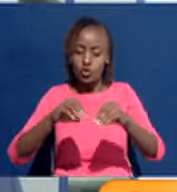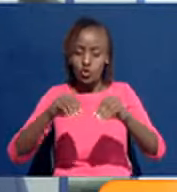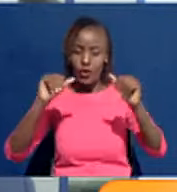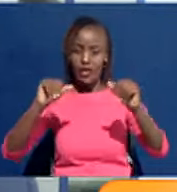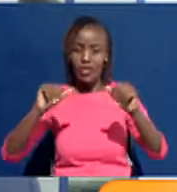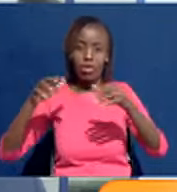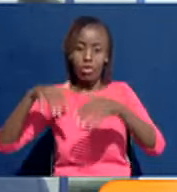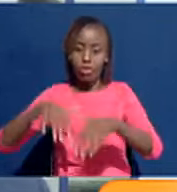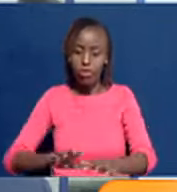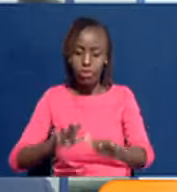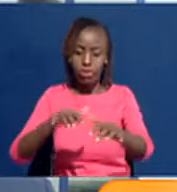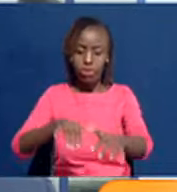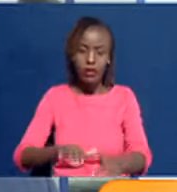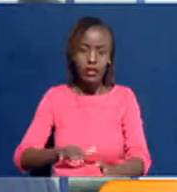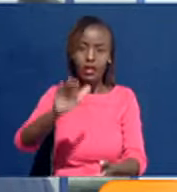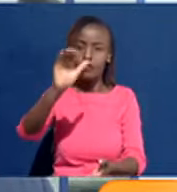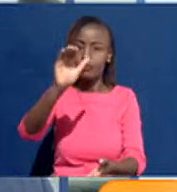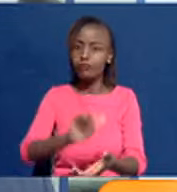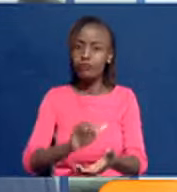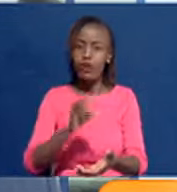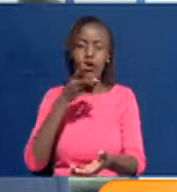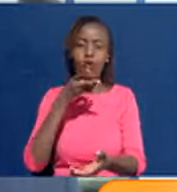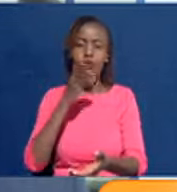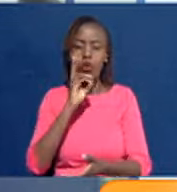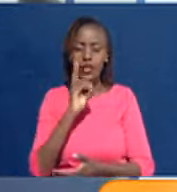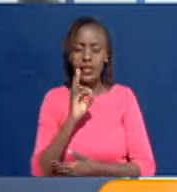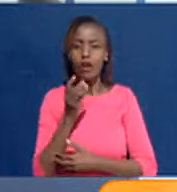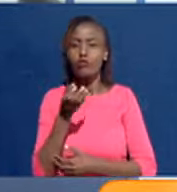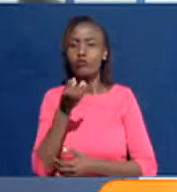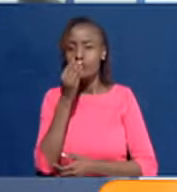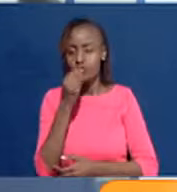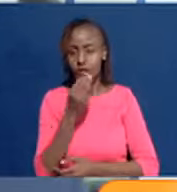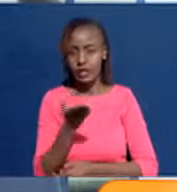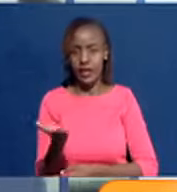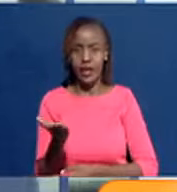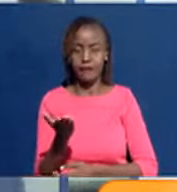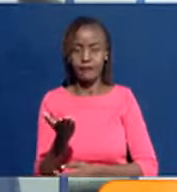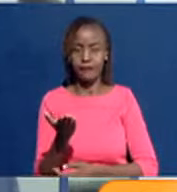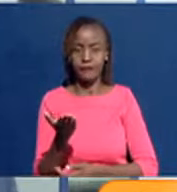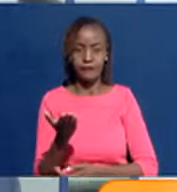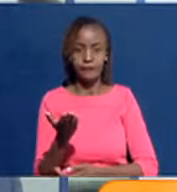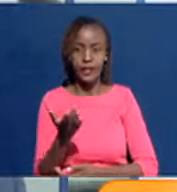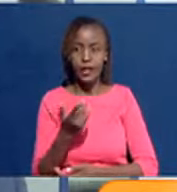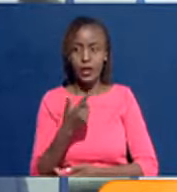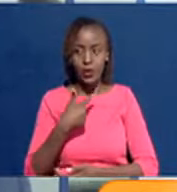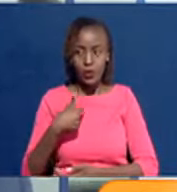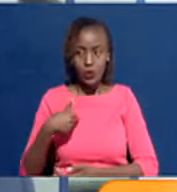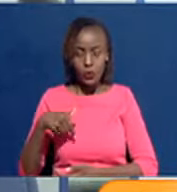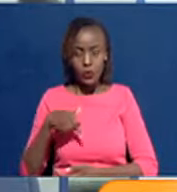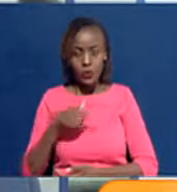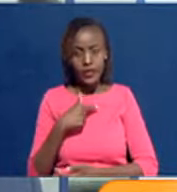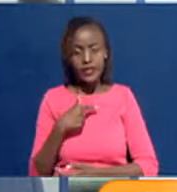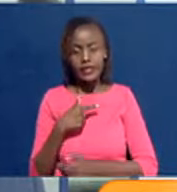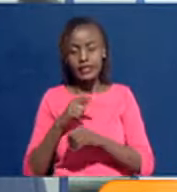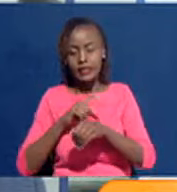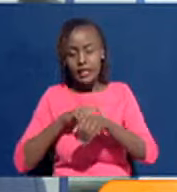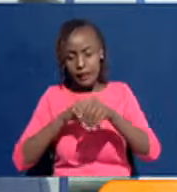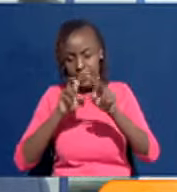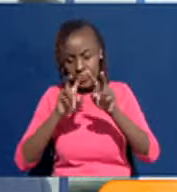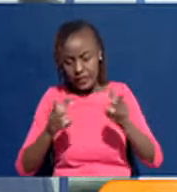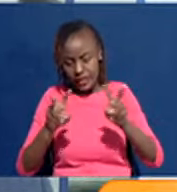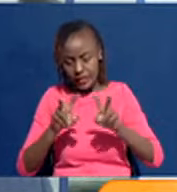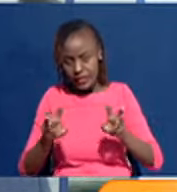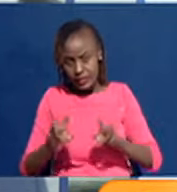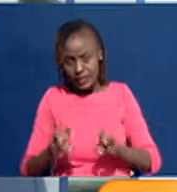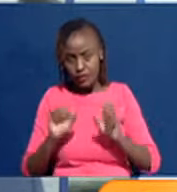na pia hiyo inamaliza chakula katika bwawa hilo. Na tunapofanya endeavor research ni kwamba tutaleta